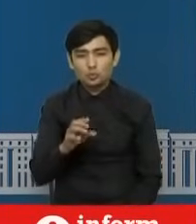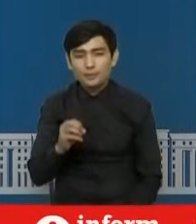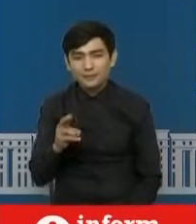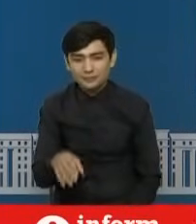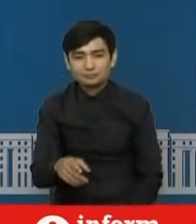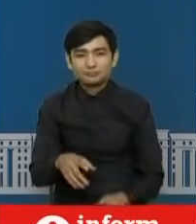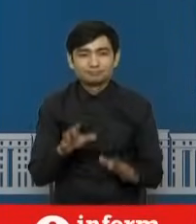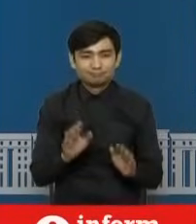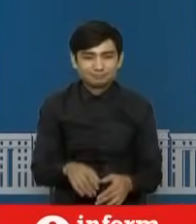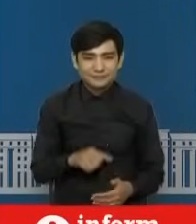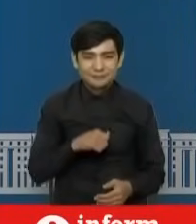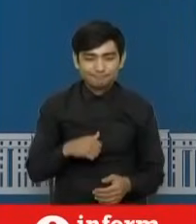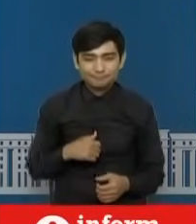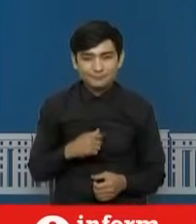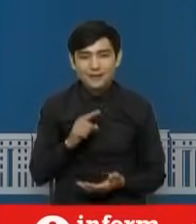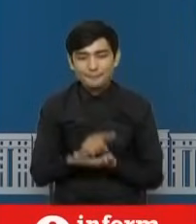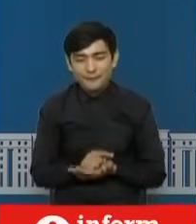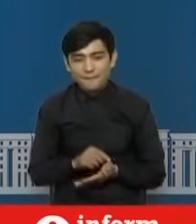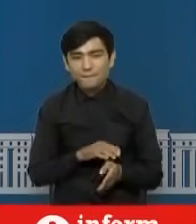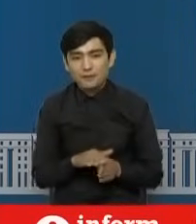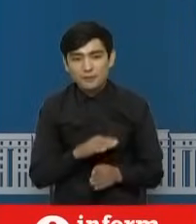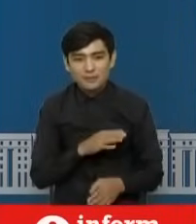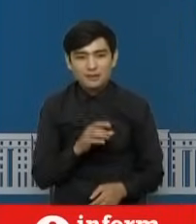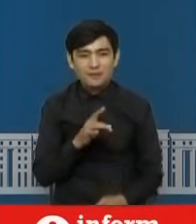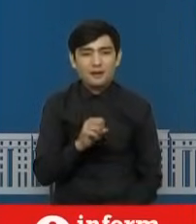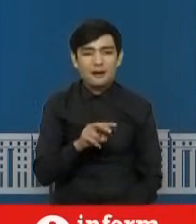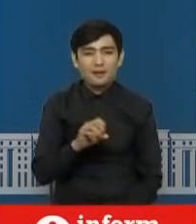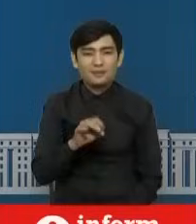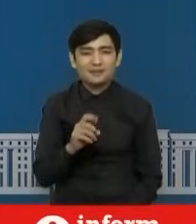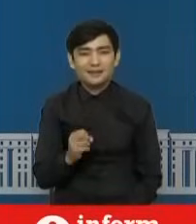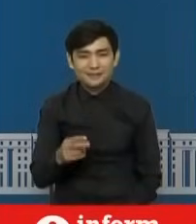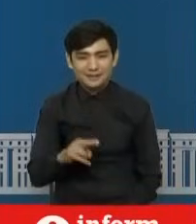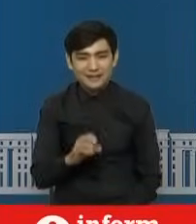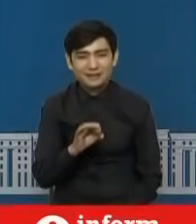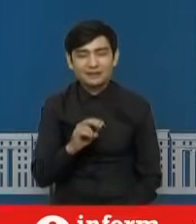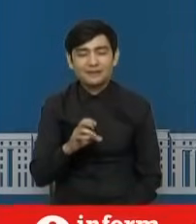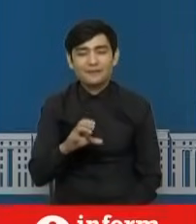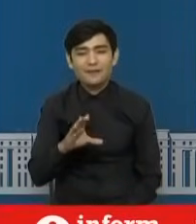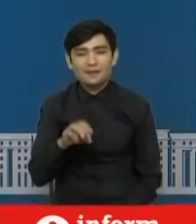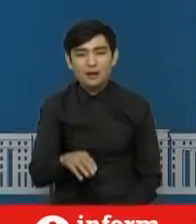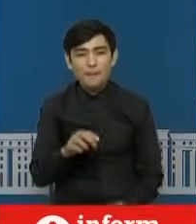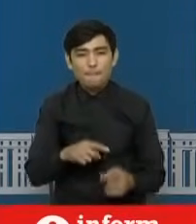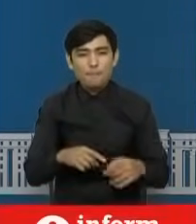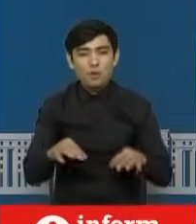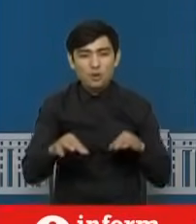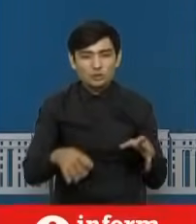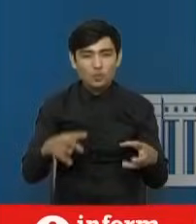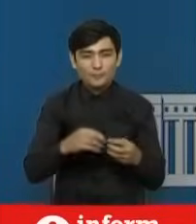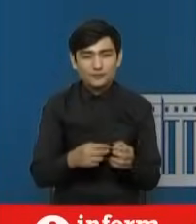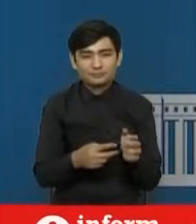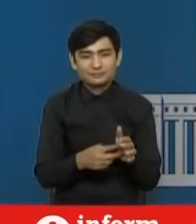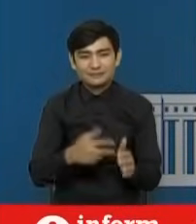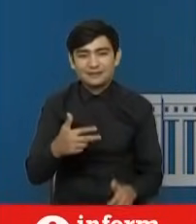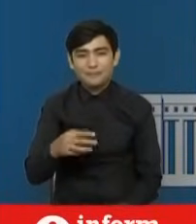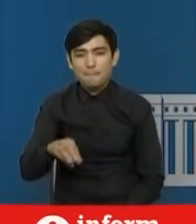добровольно приняли на себя обязательства по реализации высокотехнологичных инвестпроектов общей стоимостью 30 миллиардов тенге.